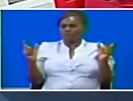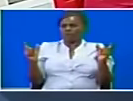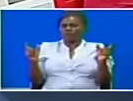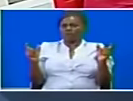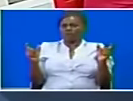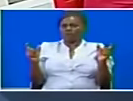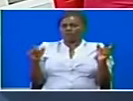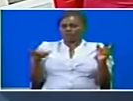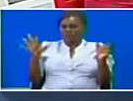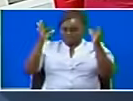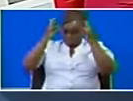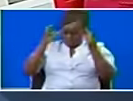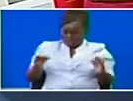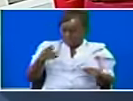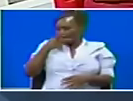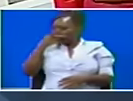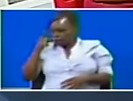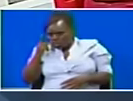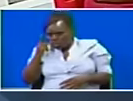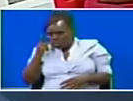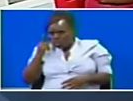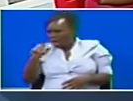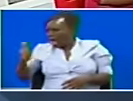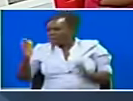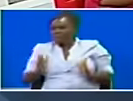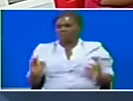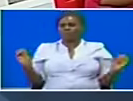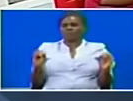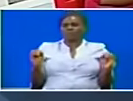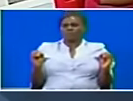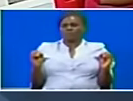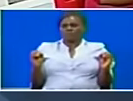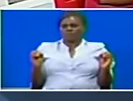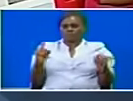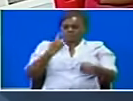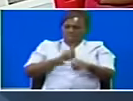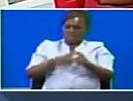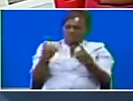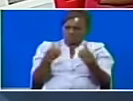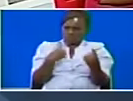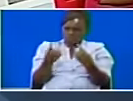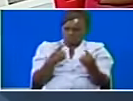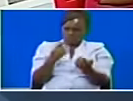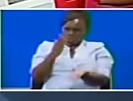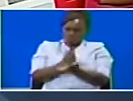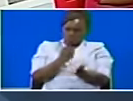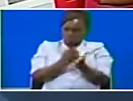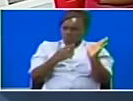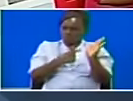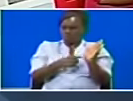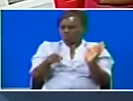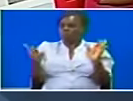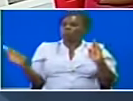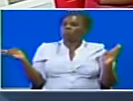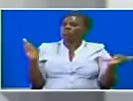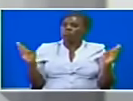kama mmeamua ni Kalonzo au ni Kalonzo, si mwingine. Unajua ukienda kwa mazungumzo, lazima ukweli uonyeshe kwamba uko